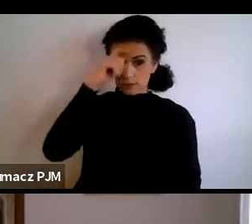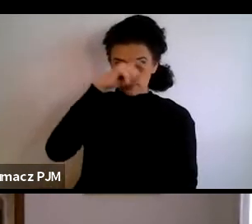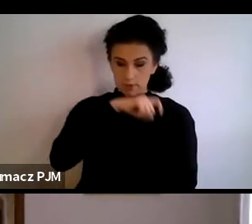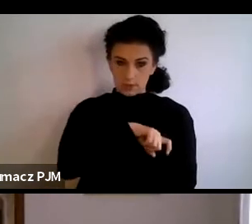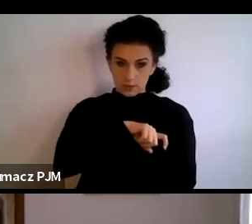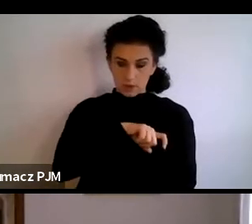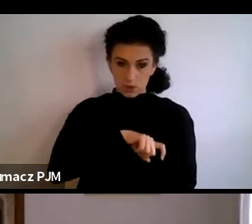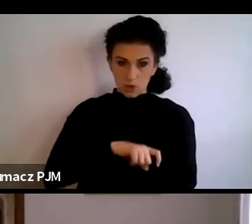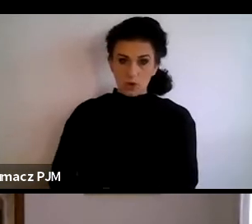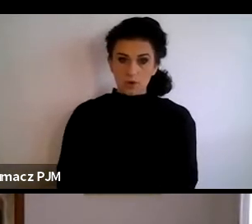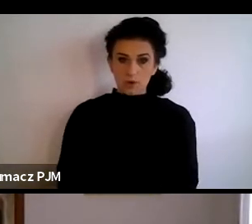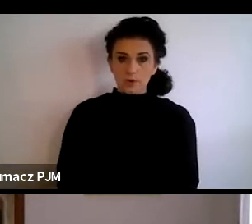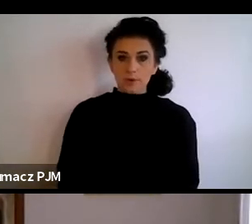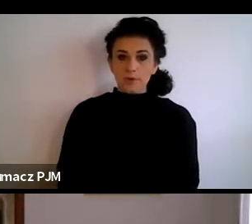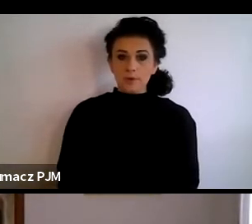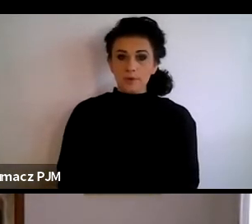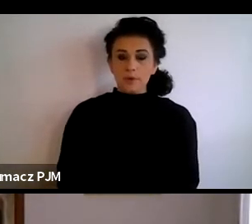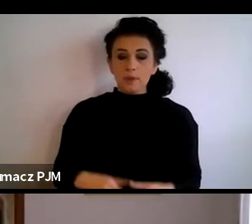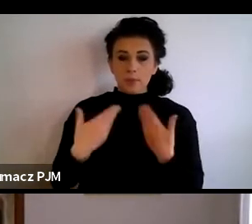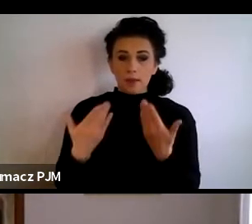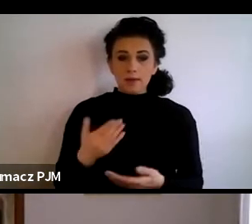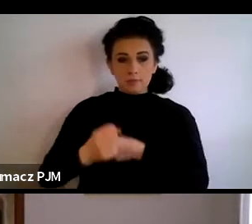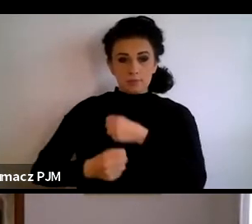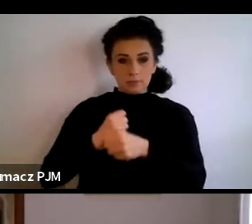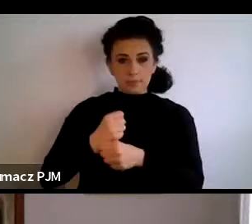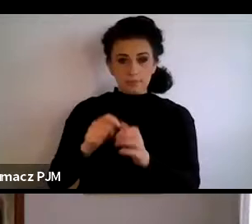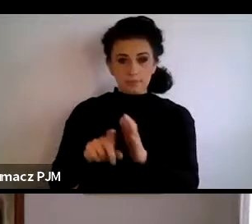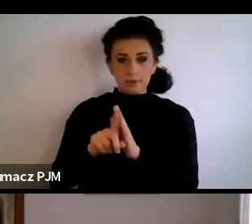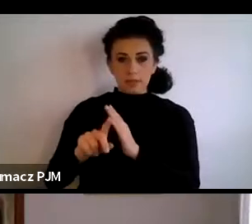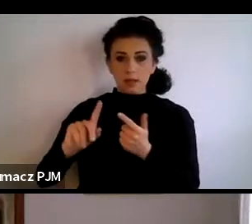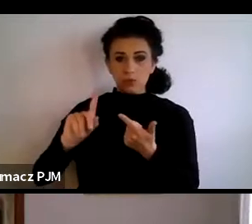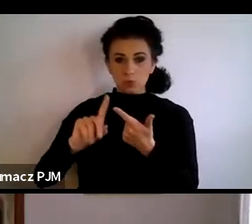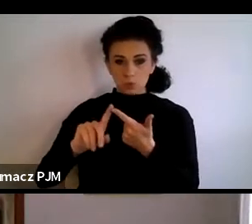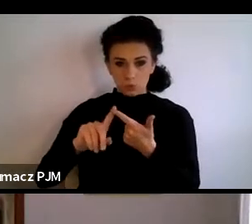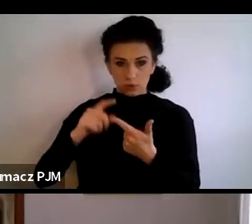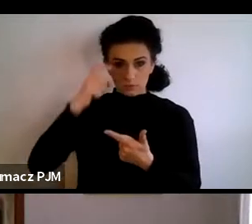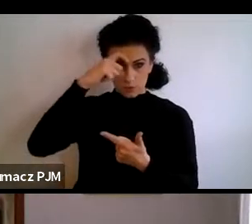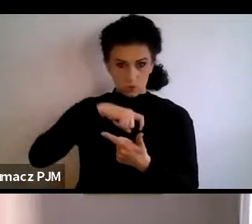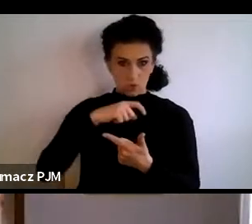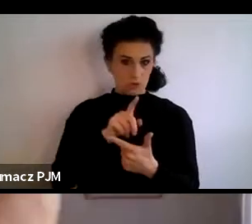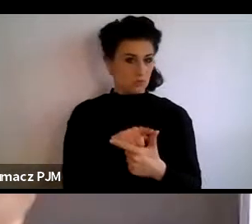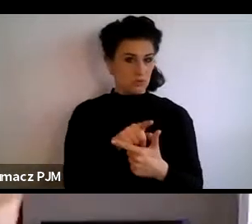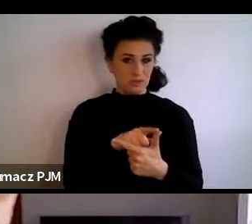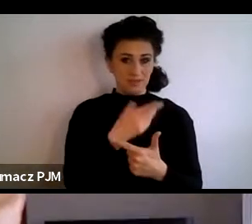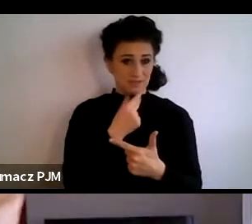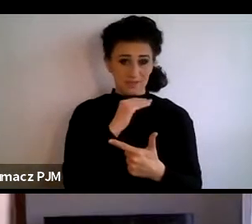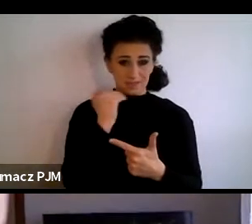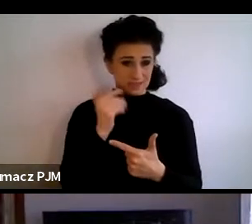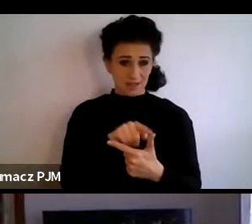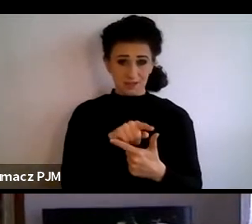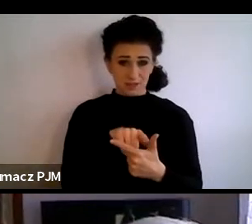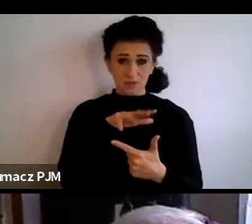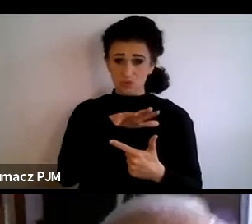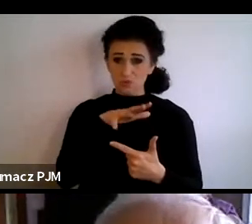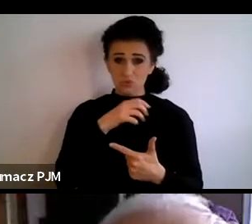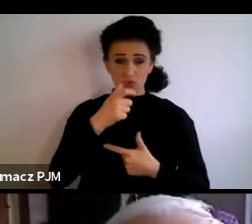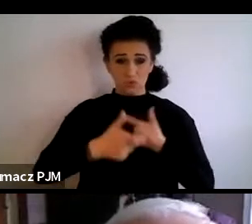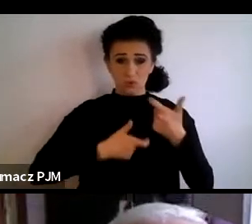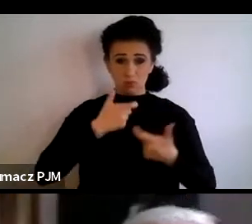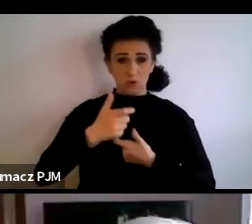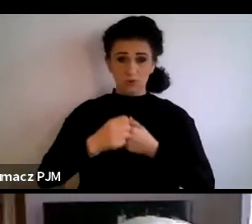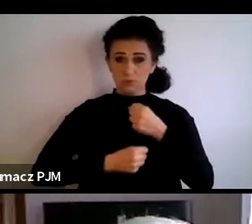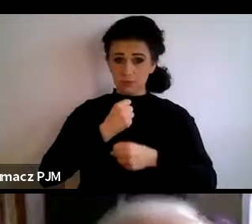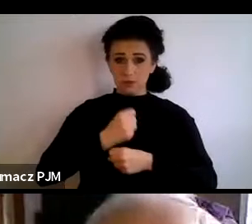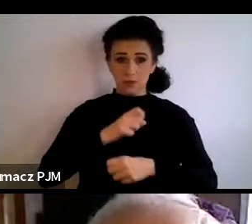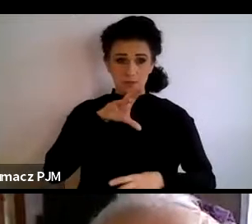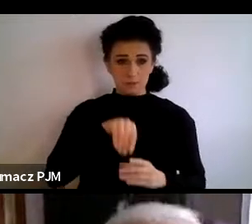wczoraj, że zatrudniliśmy drugiego psychologa, bo już po prostu nasz psycholog nie dawał rady. I także mamy naprawdę